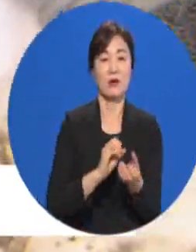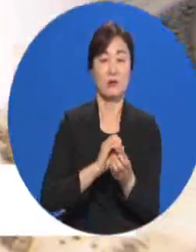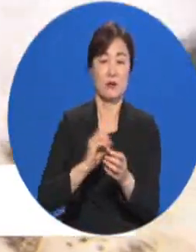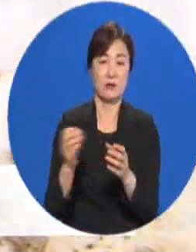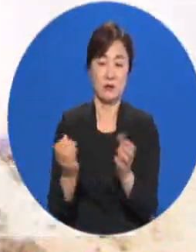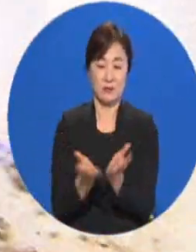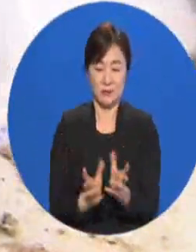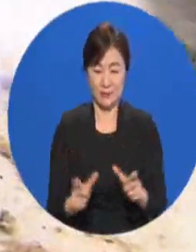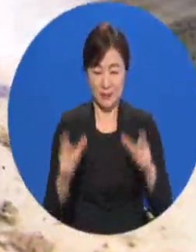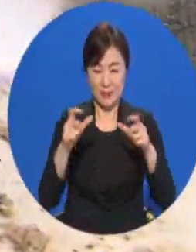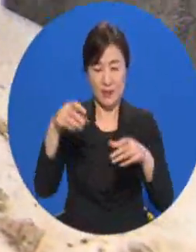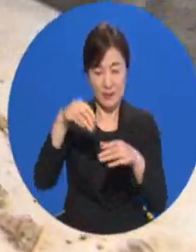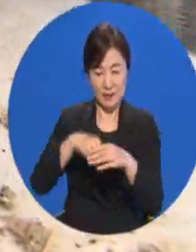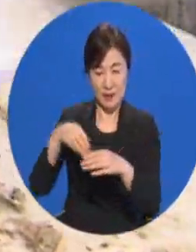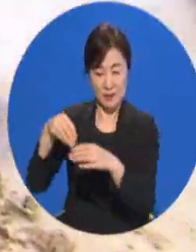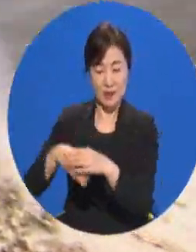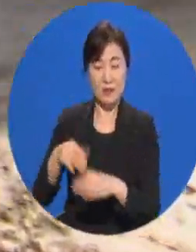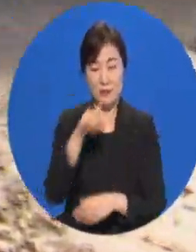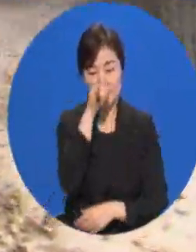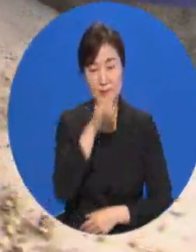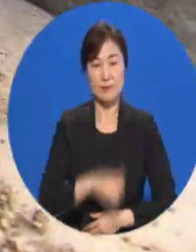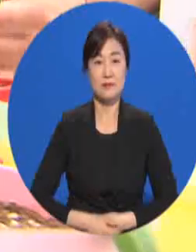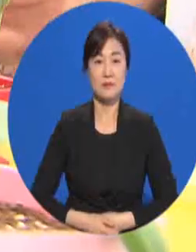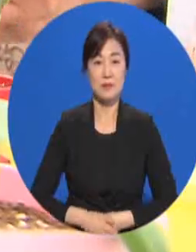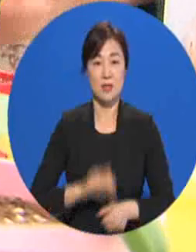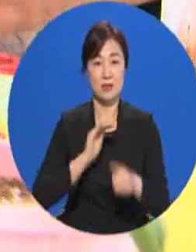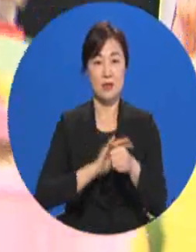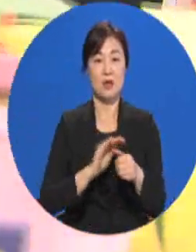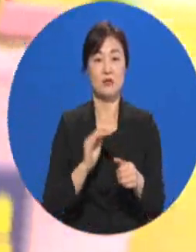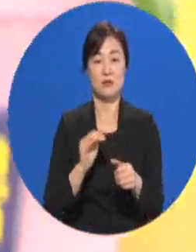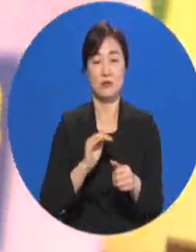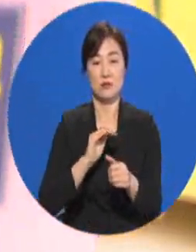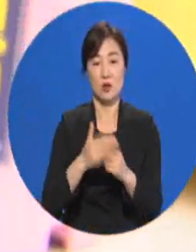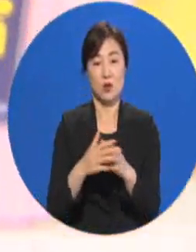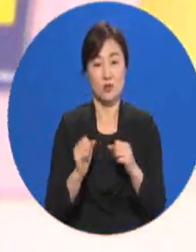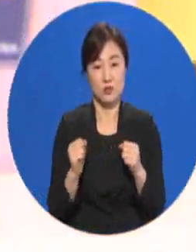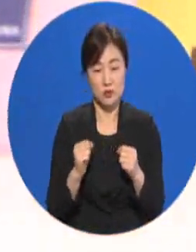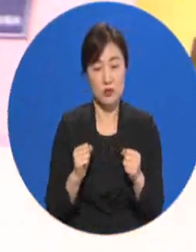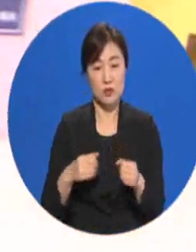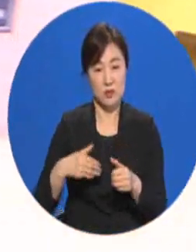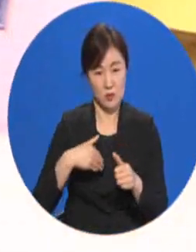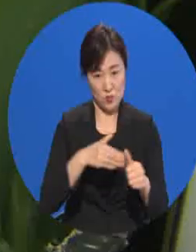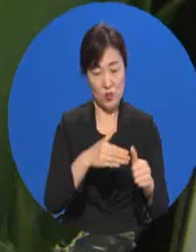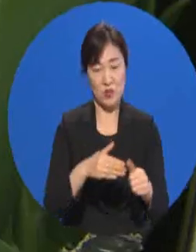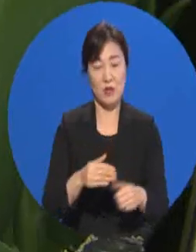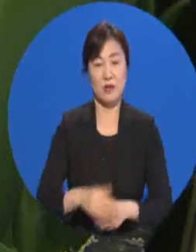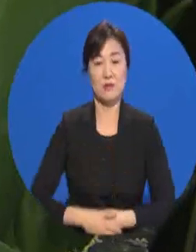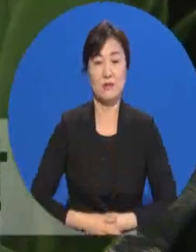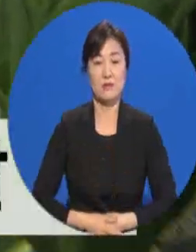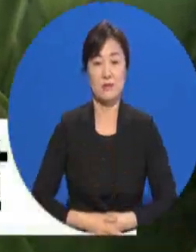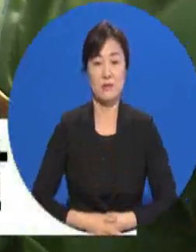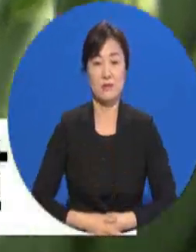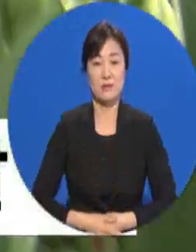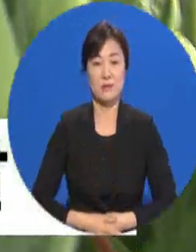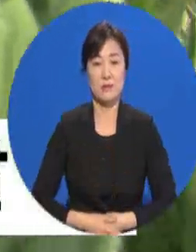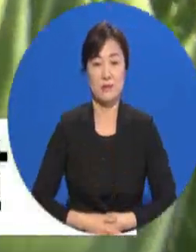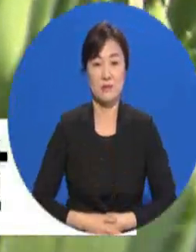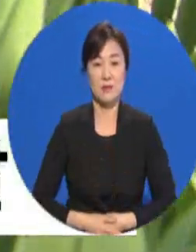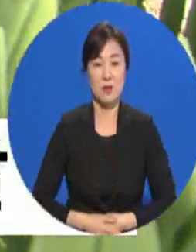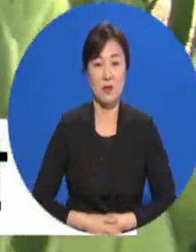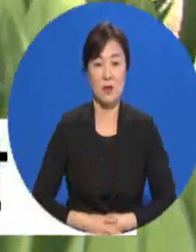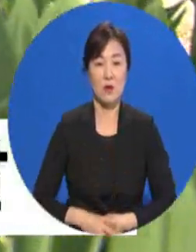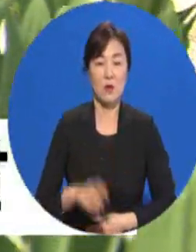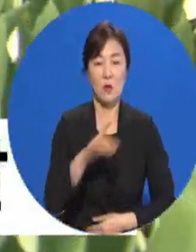화분에 정성스럽게 담습니다. 대구 경북에 보내질 희망의 봄꽃들입니다. 신안 임자면 주민들은